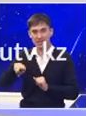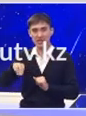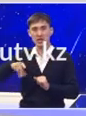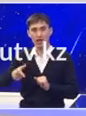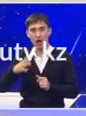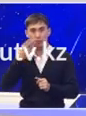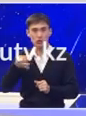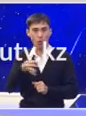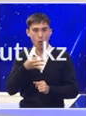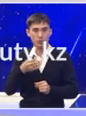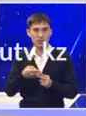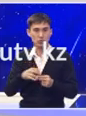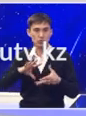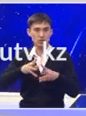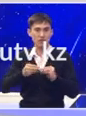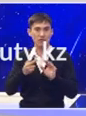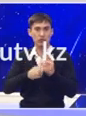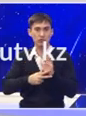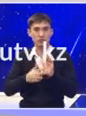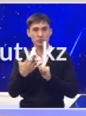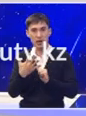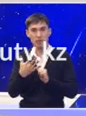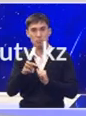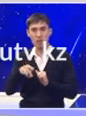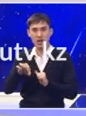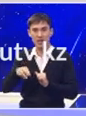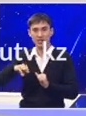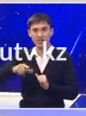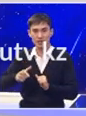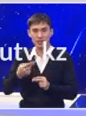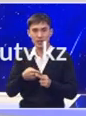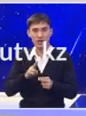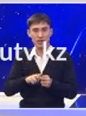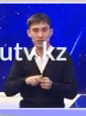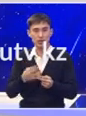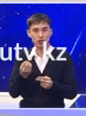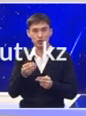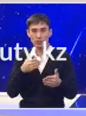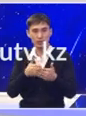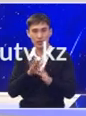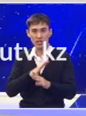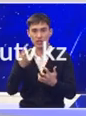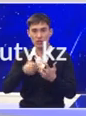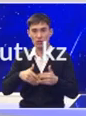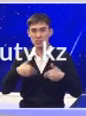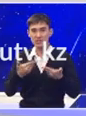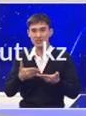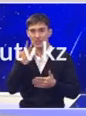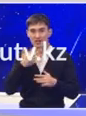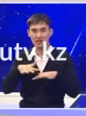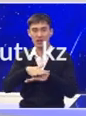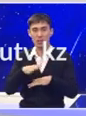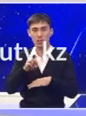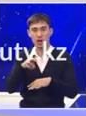В Алматинской области эта сумма составляет 8,5 миллиардов тенге, и это еще не предел, считают представители Национальной